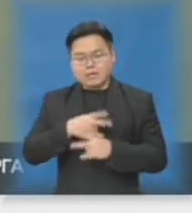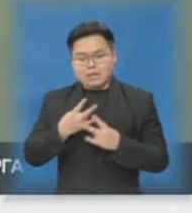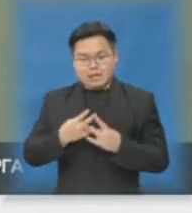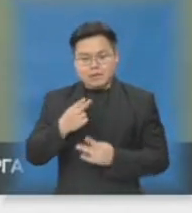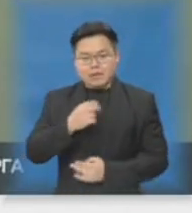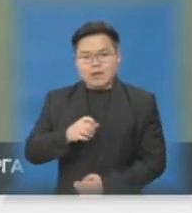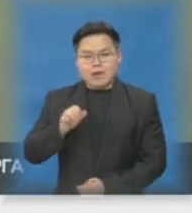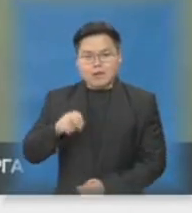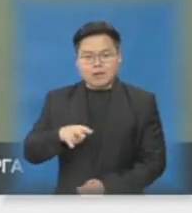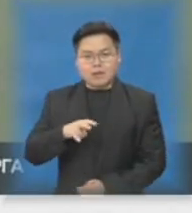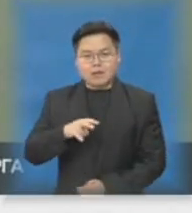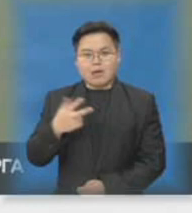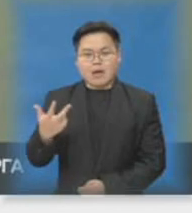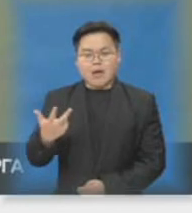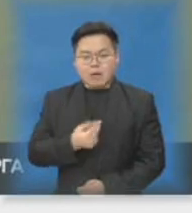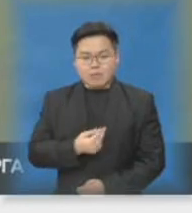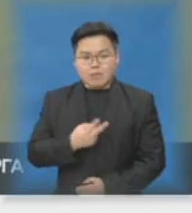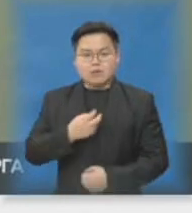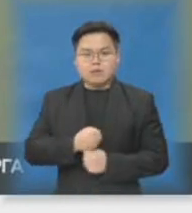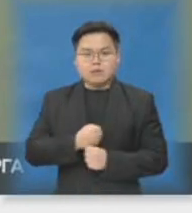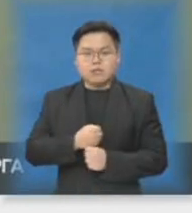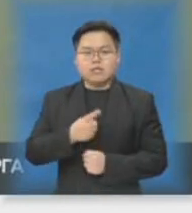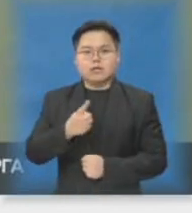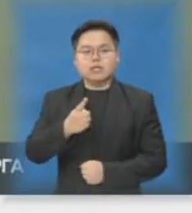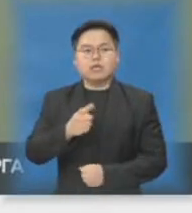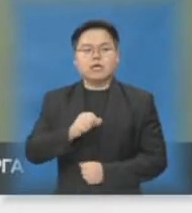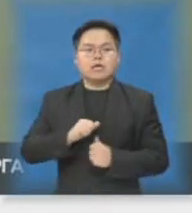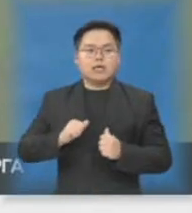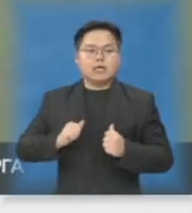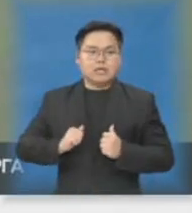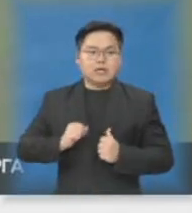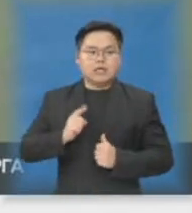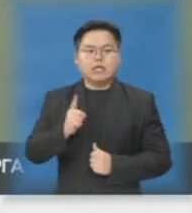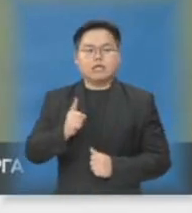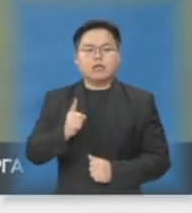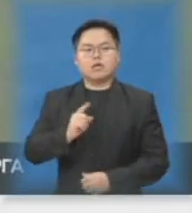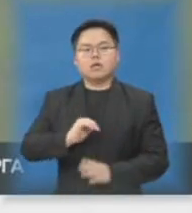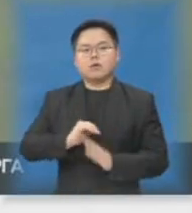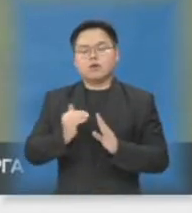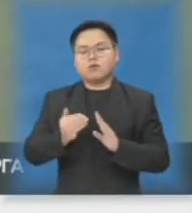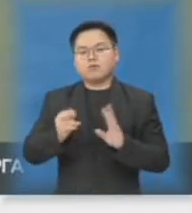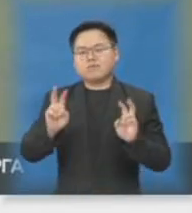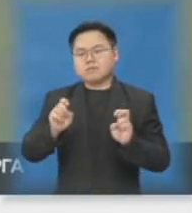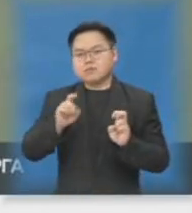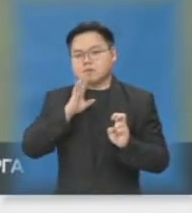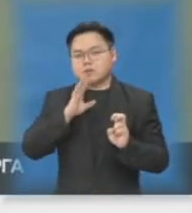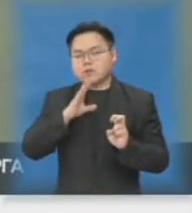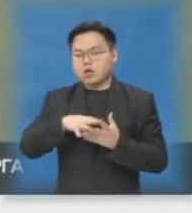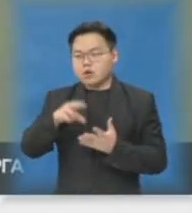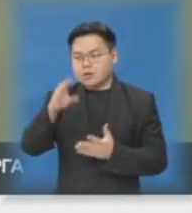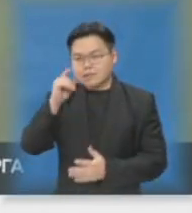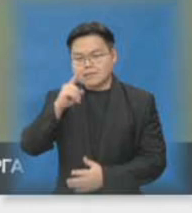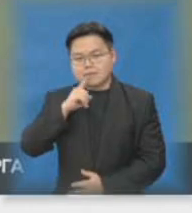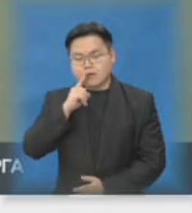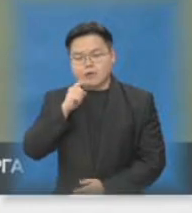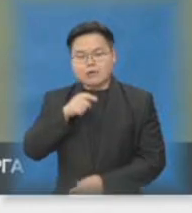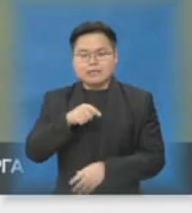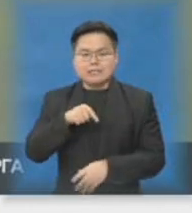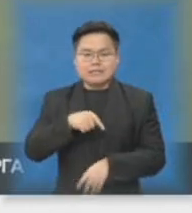иргэн нэг ажлын байр буюу залуучуудын хөдөлмөр эрхлэлтийг дэмжих, за ялангуяа оюутан залуу цагийн ажилд